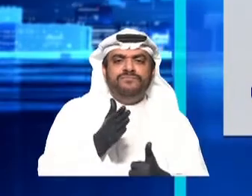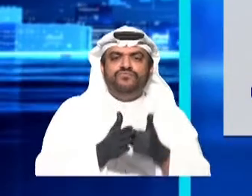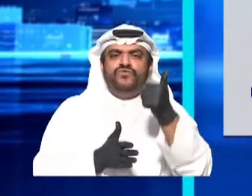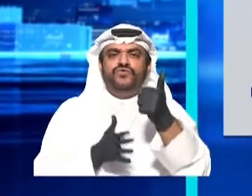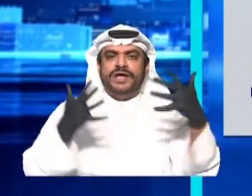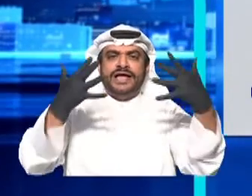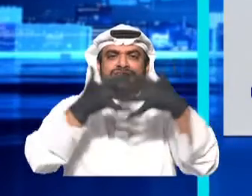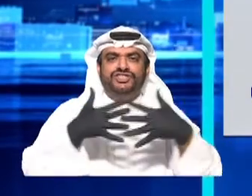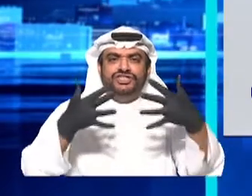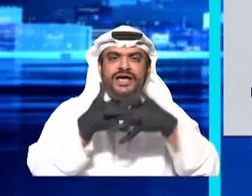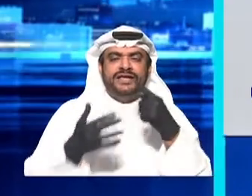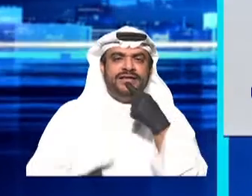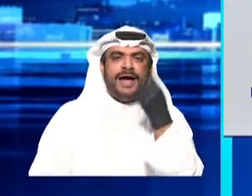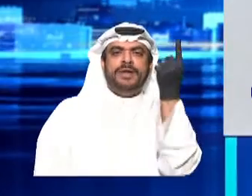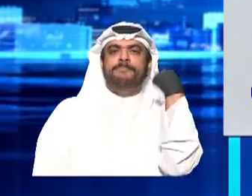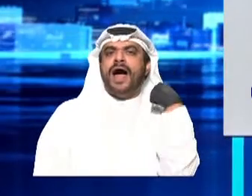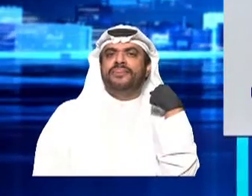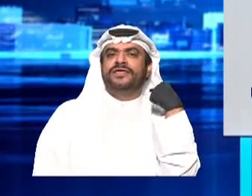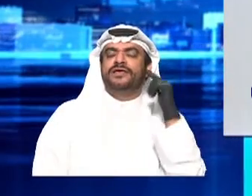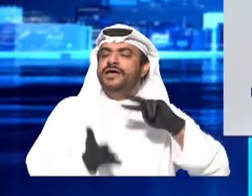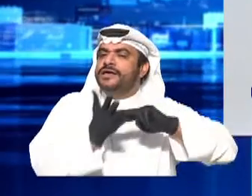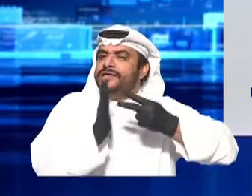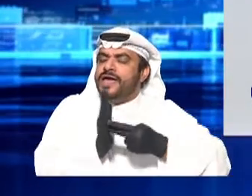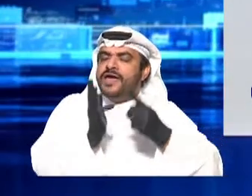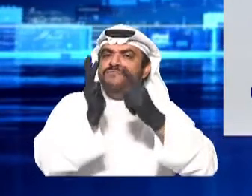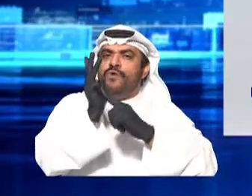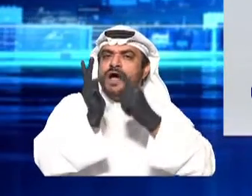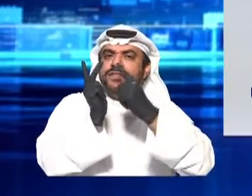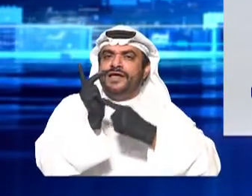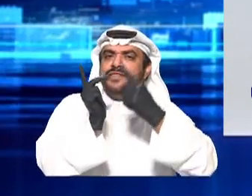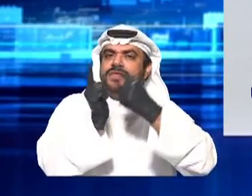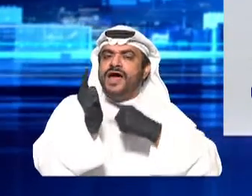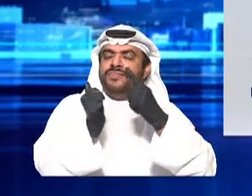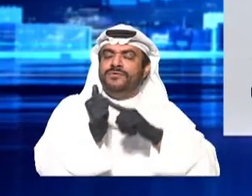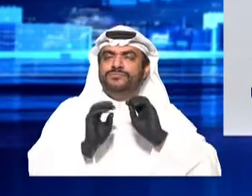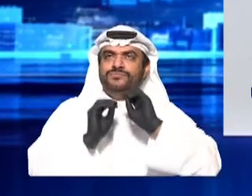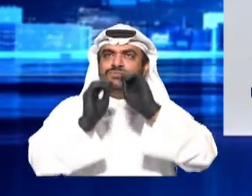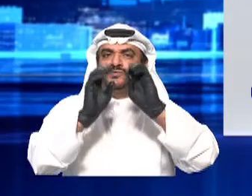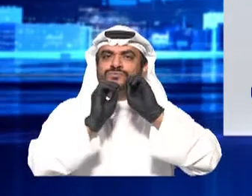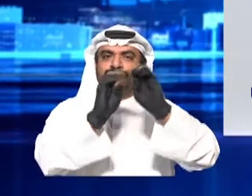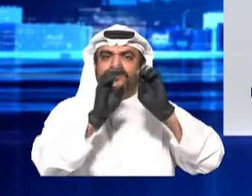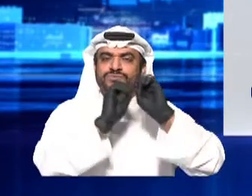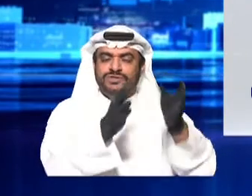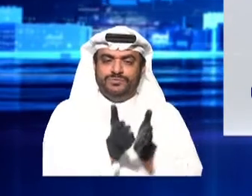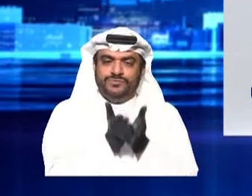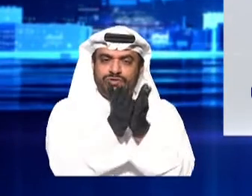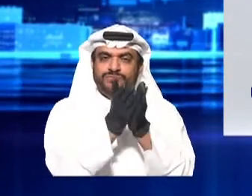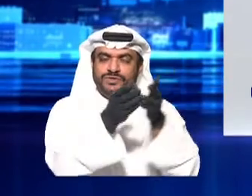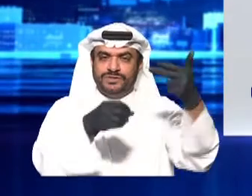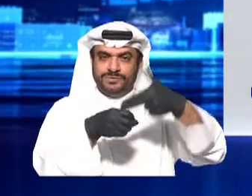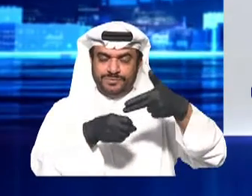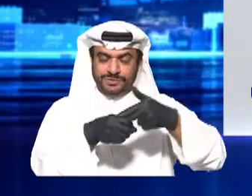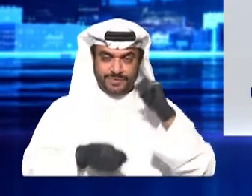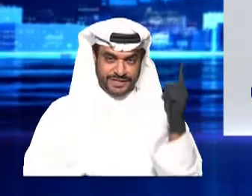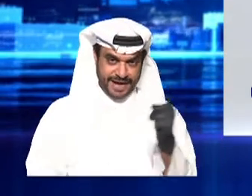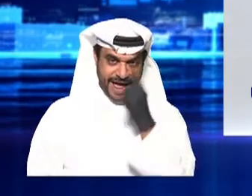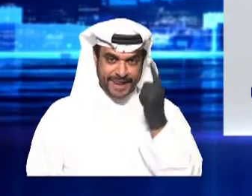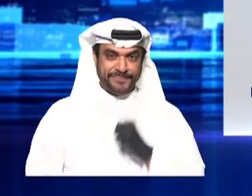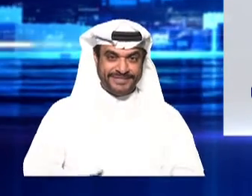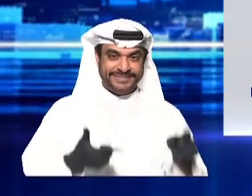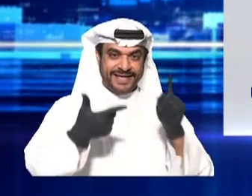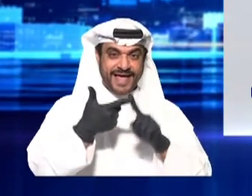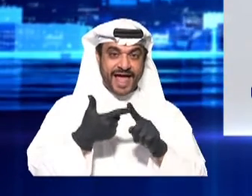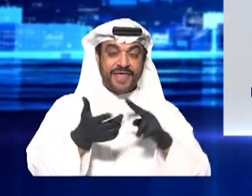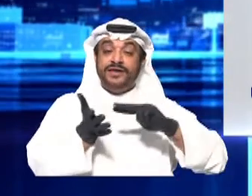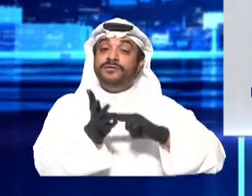الشركة خلال العام الماضي بما يلبي متطلبات أسواق النقل البحري للبترول العالمية، كما تناول